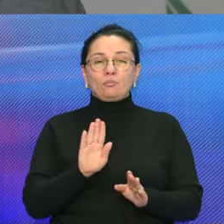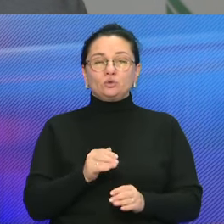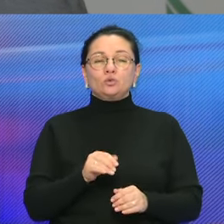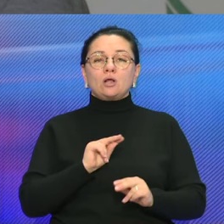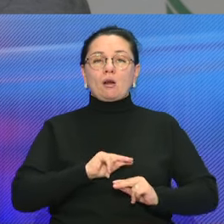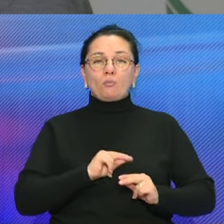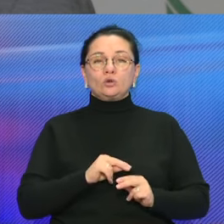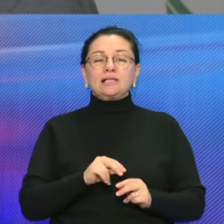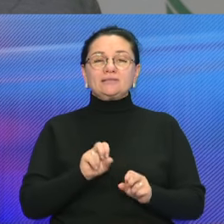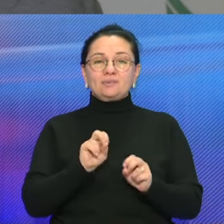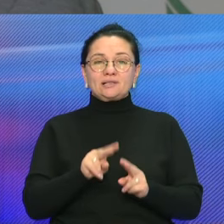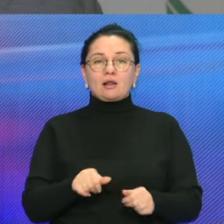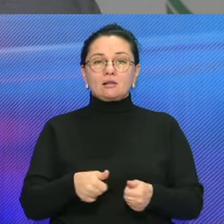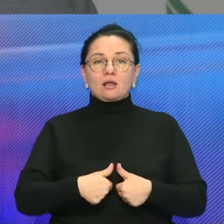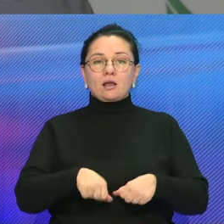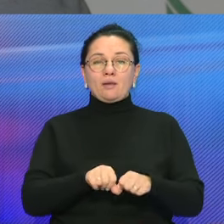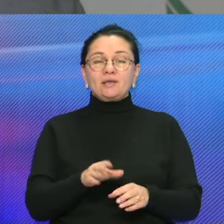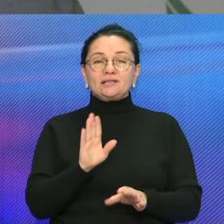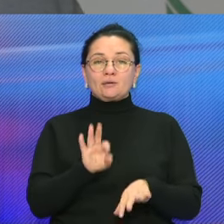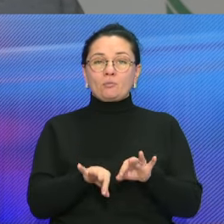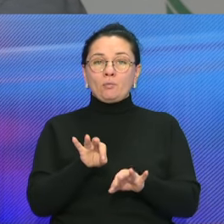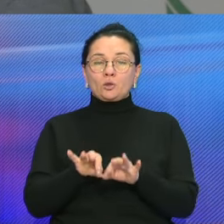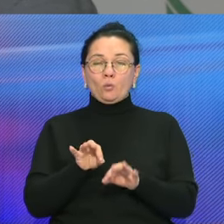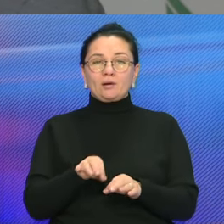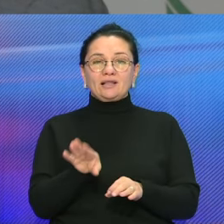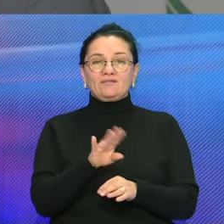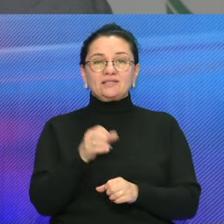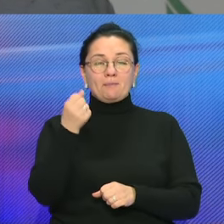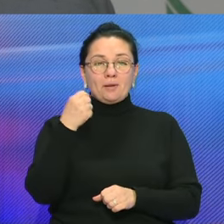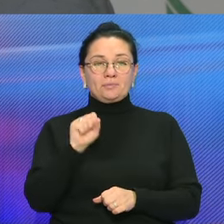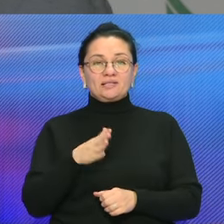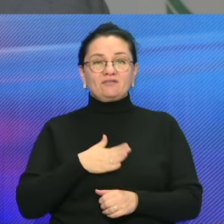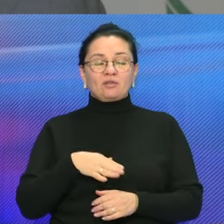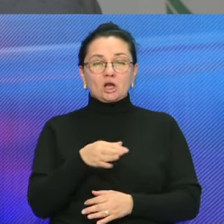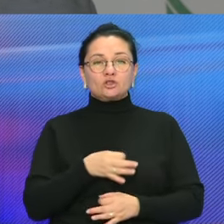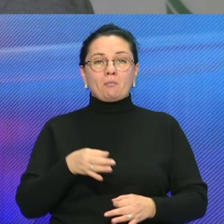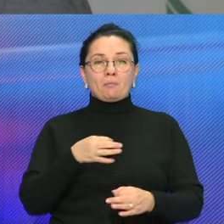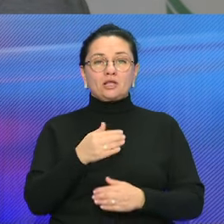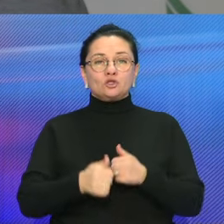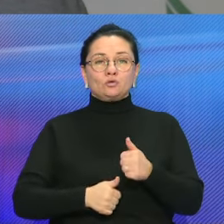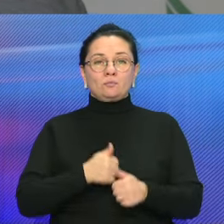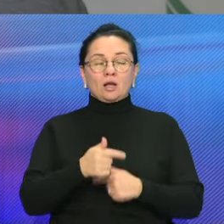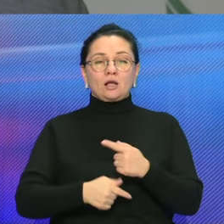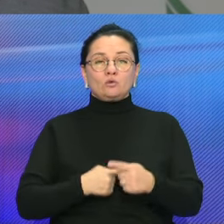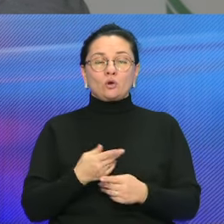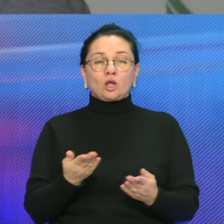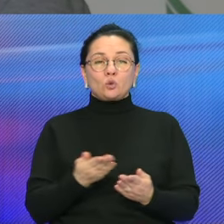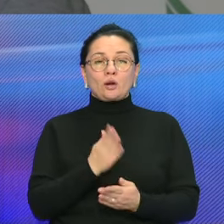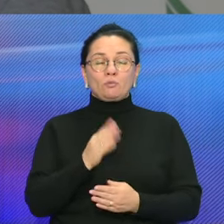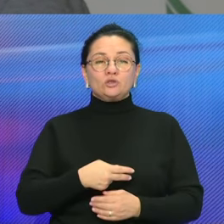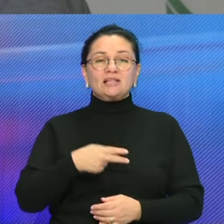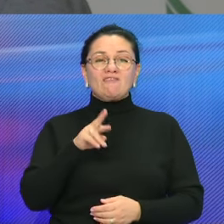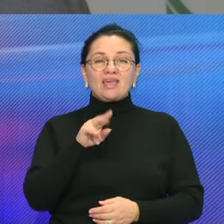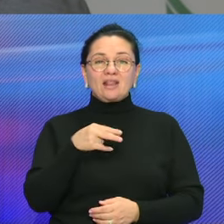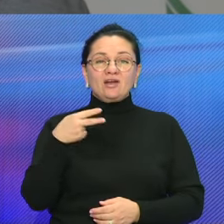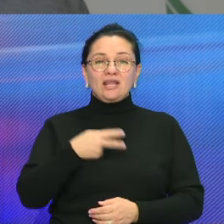комиссии, где будут отобраны уже победители для участия в нашем областном туре, который уже пройдет в январе 2025 года,